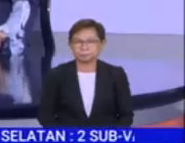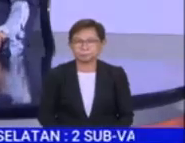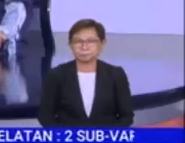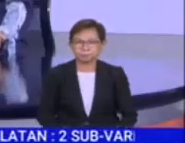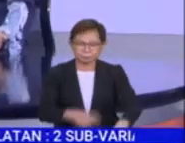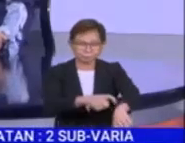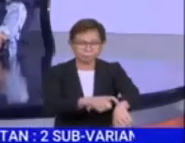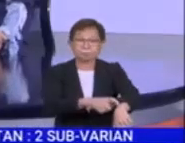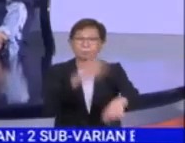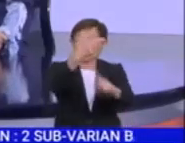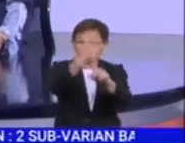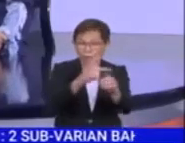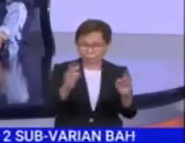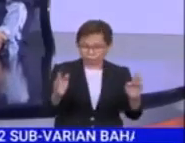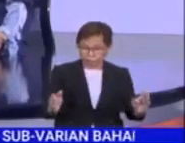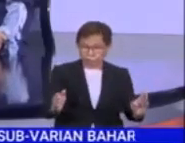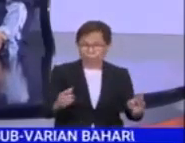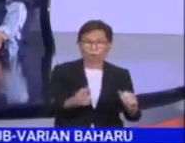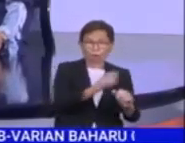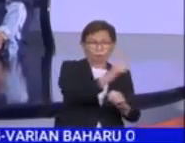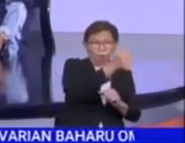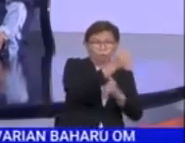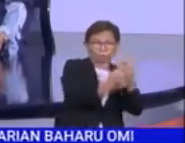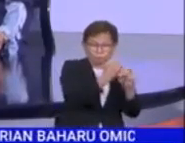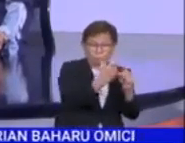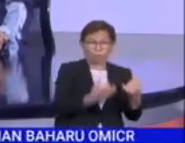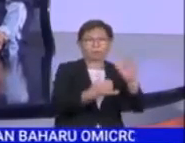Dalam tempoh 3 bulan pertama tahun ini,